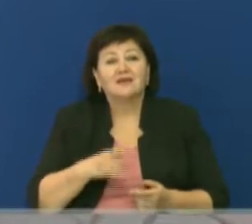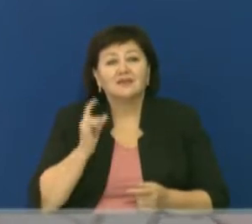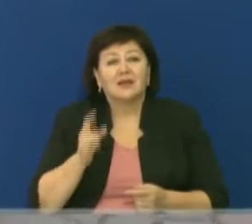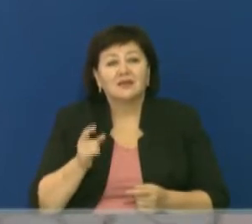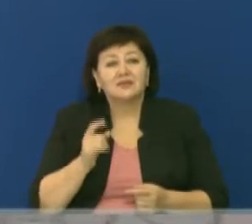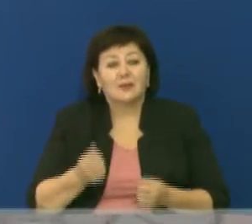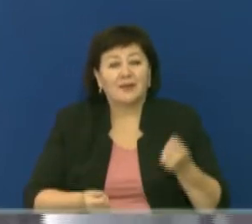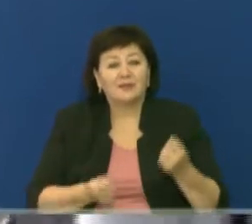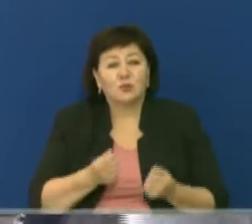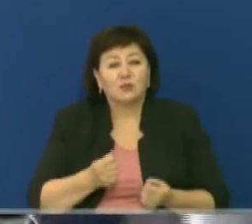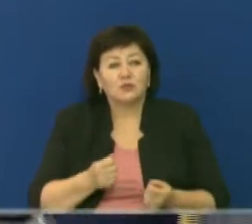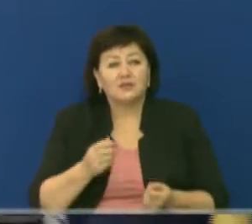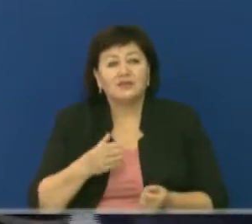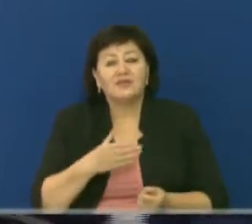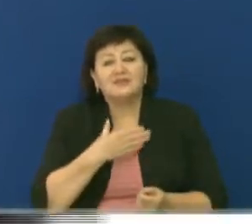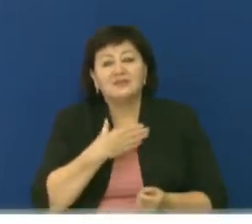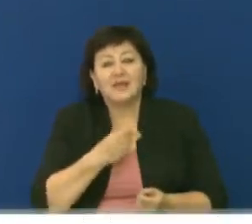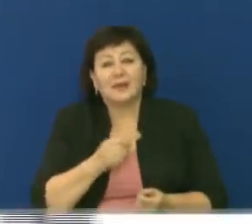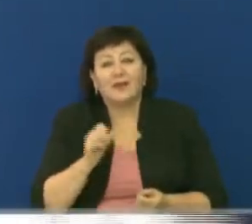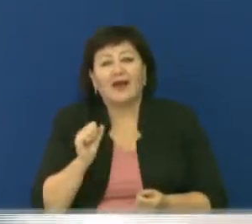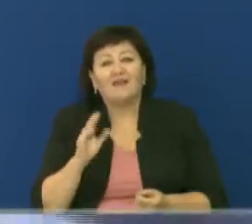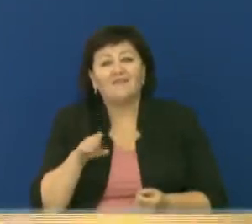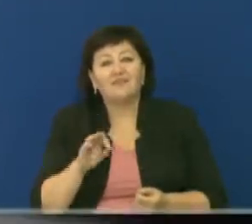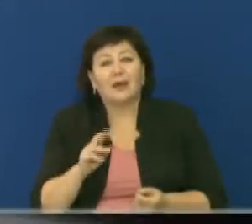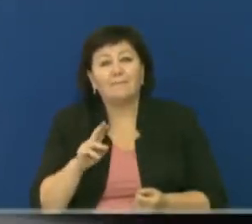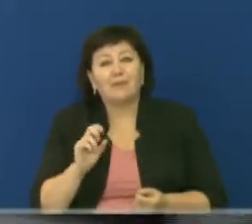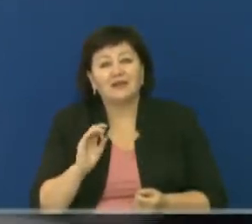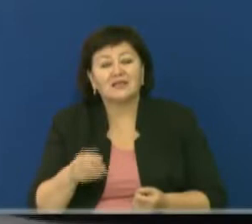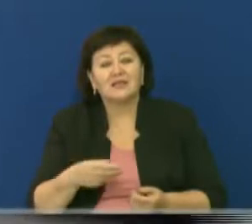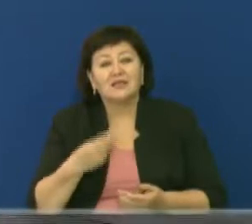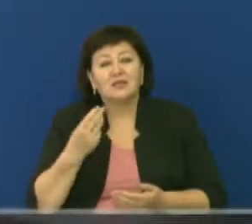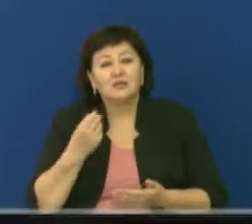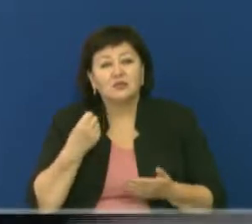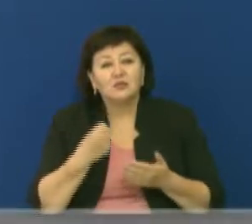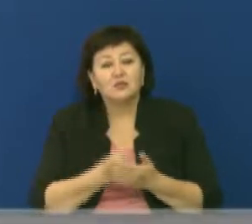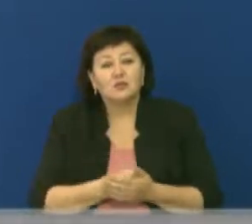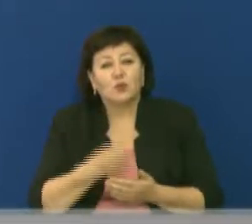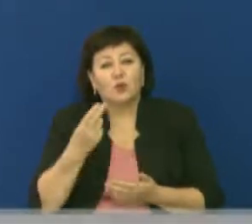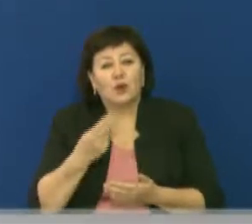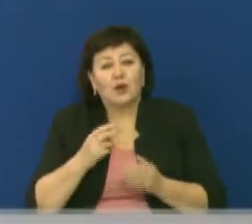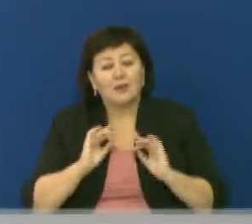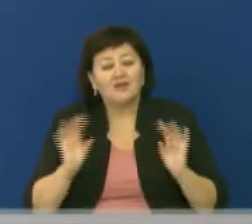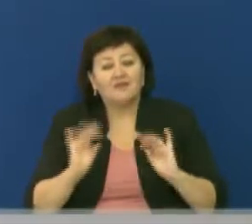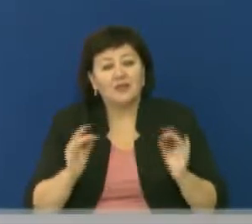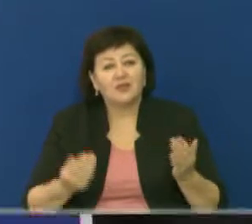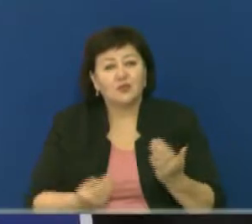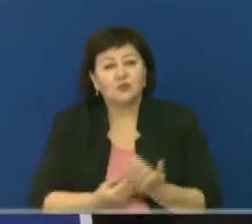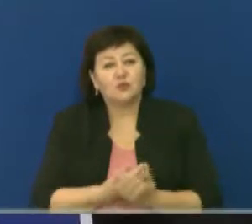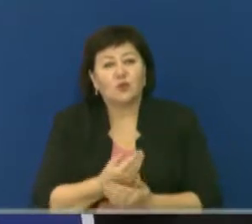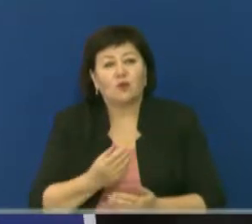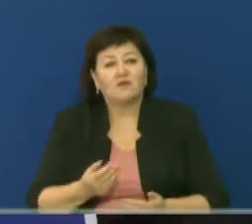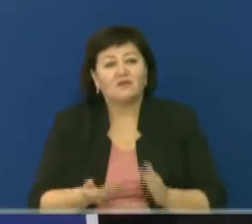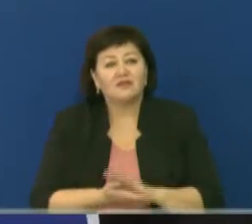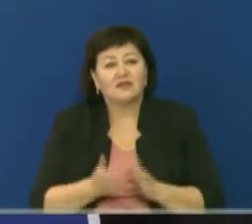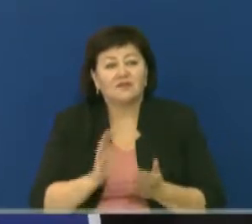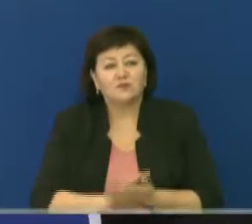и товарищество «Семавтопарк», с которым акимат заключил до объявления нового конкурса договор для обслуживания маршрутов,